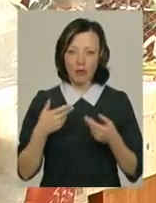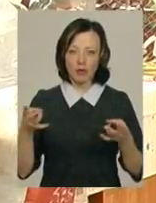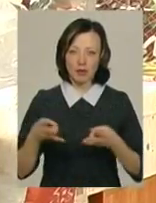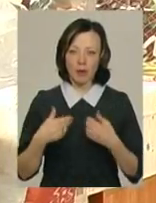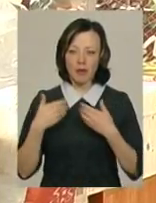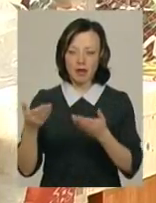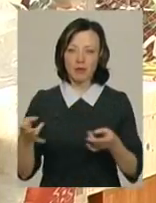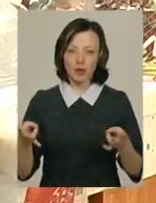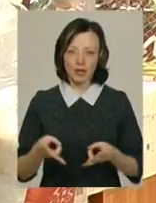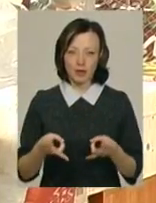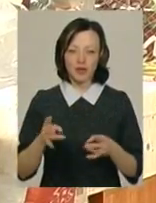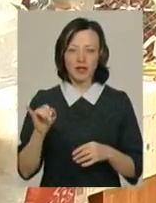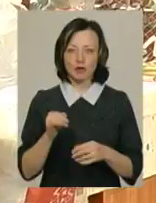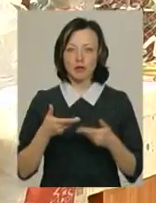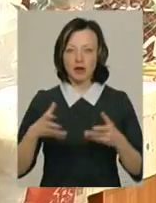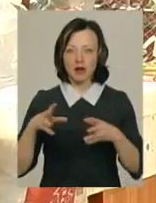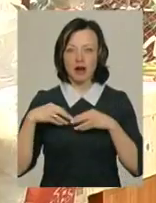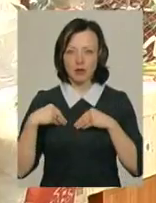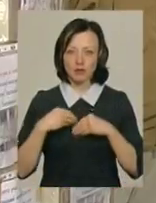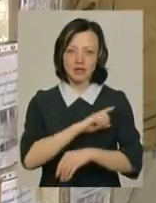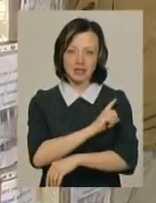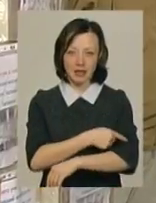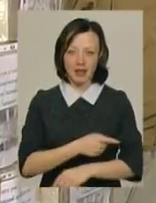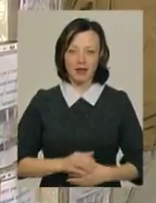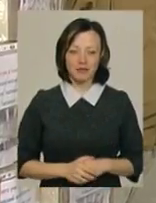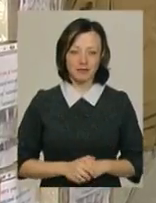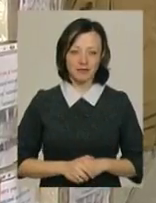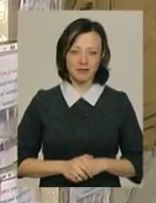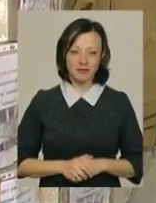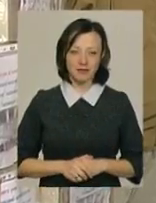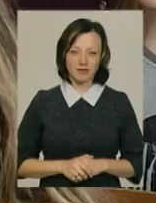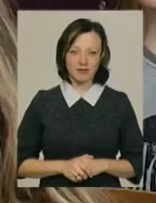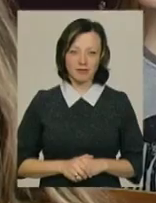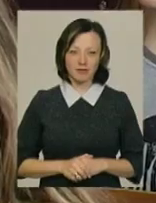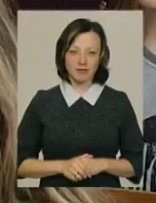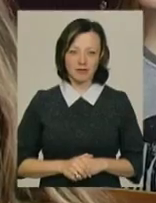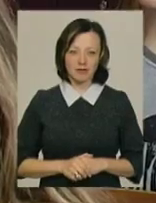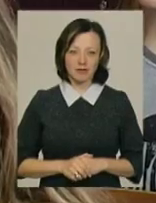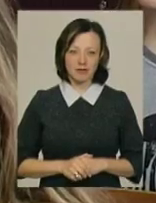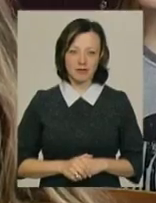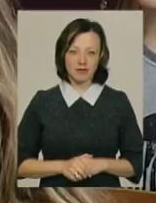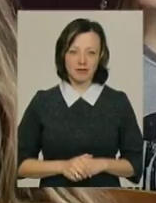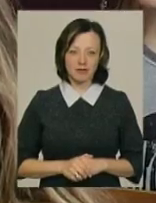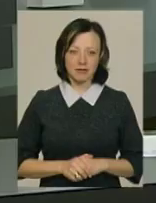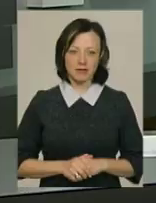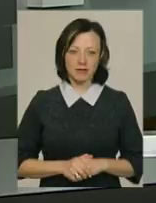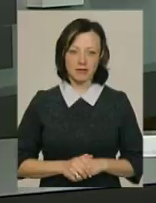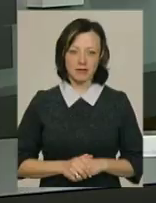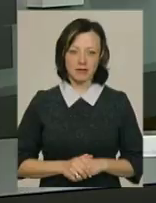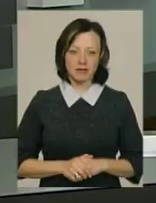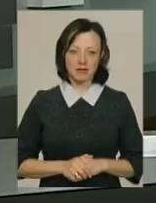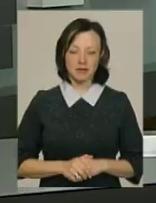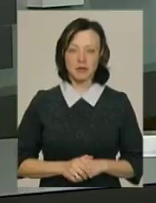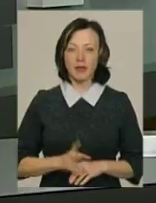потрібні, а ми їм потрібні і що ми разом – сила. Тетяна Ворожцова, Дем'ян Цегольник, новини Поділля, Центр.